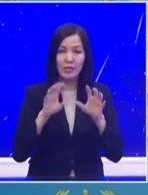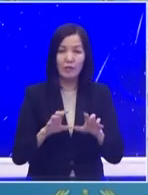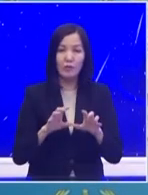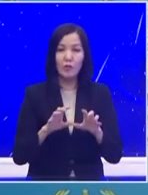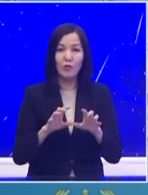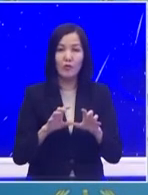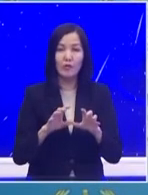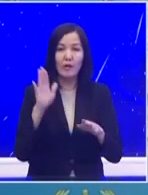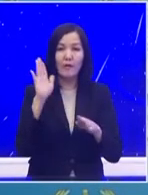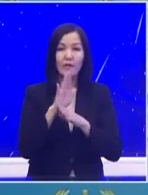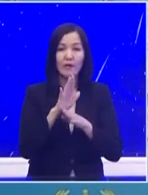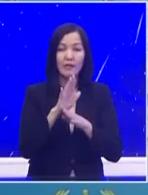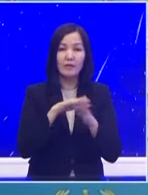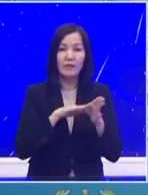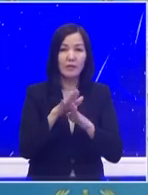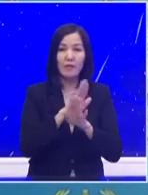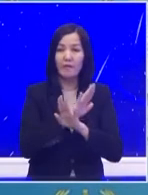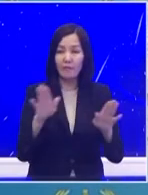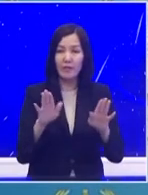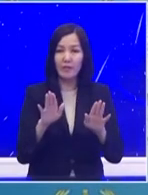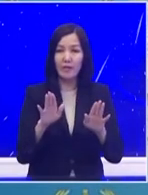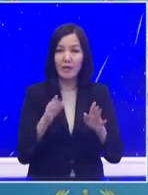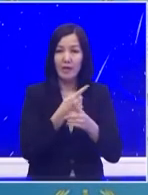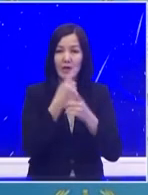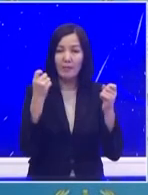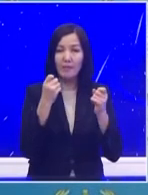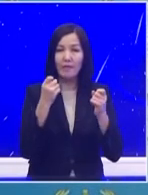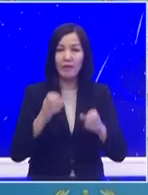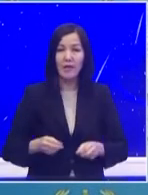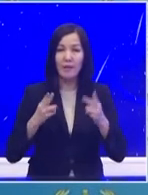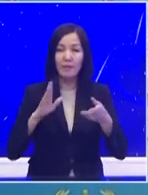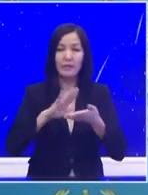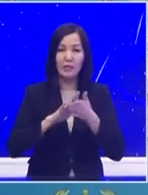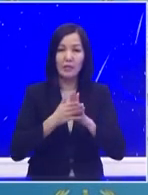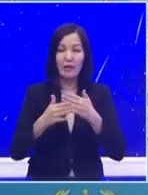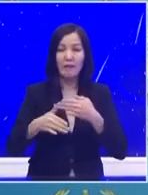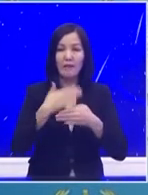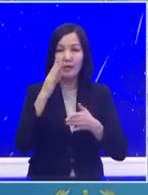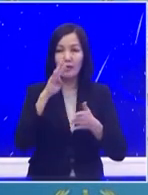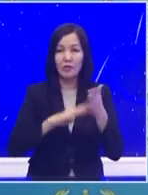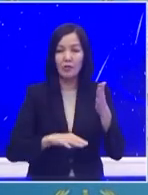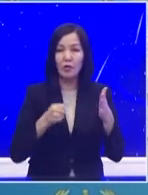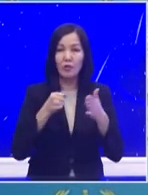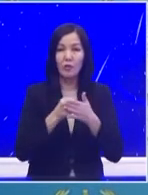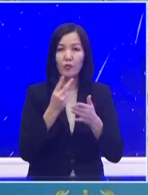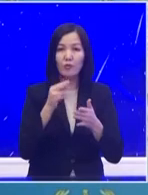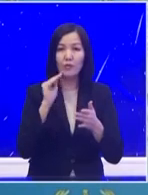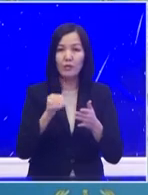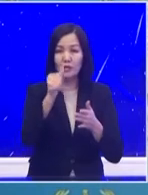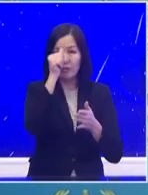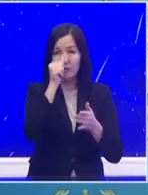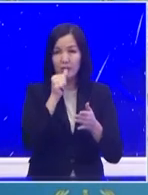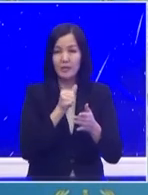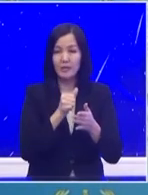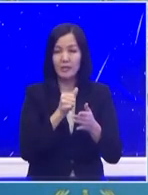распоряжению представителя власти, совершенное в местности, где объявлено чрезвычайное положение, наказывается штрафом в размере до 2000 месячных